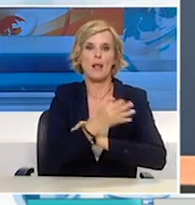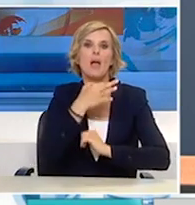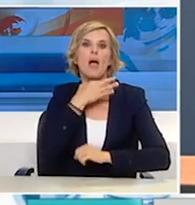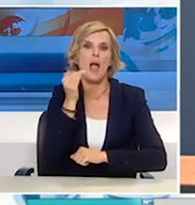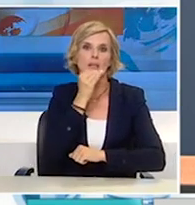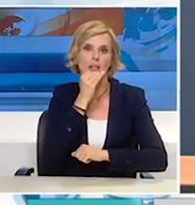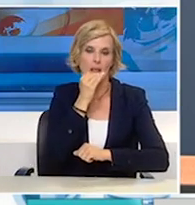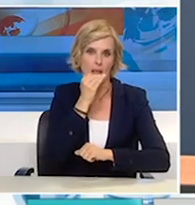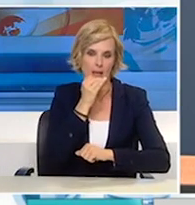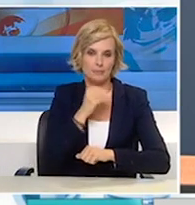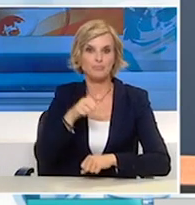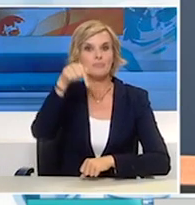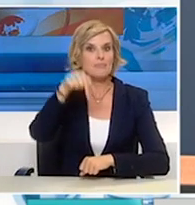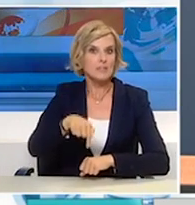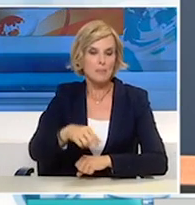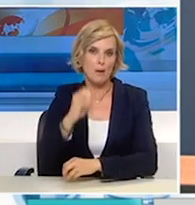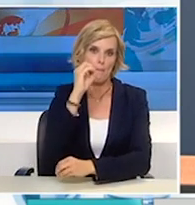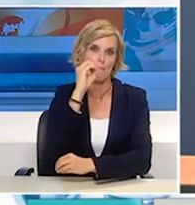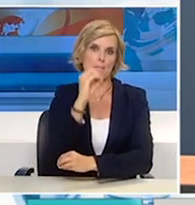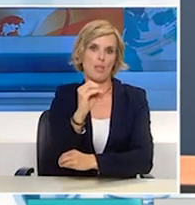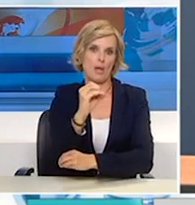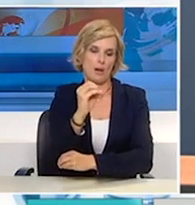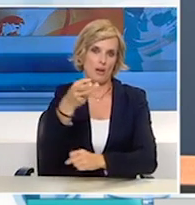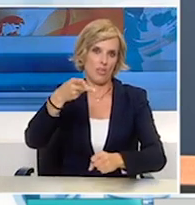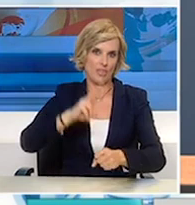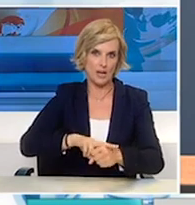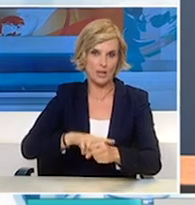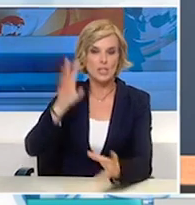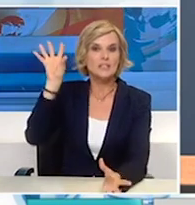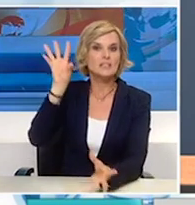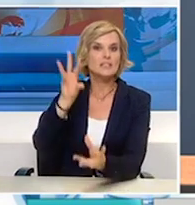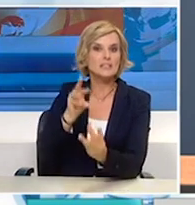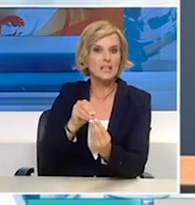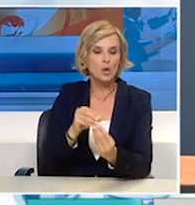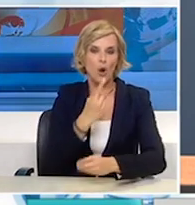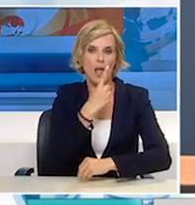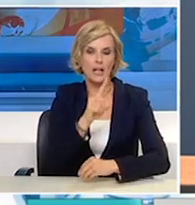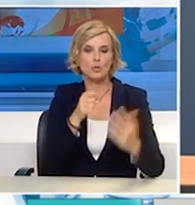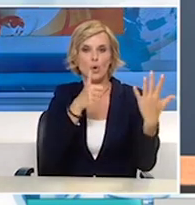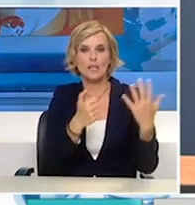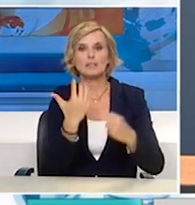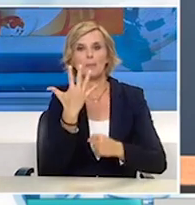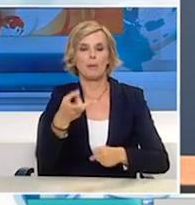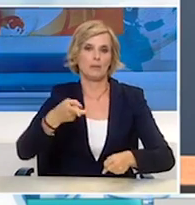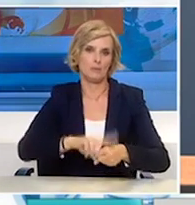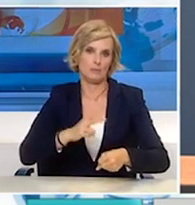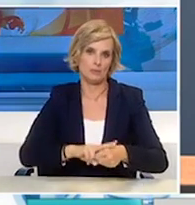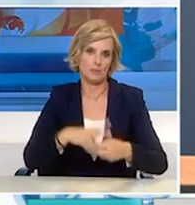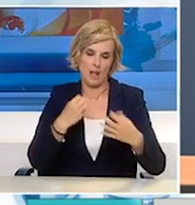σήμερα καταγράφουμε 0 θανάτους και συνολικά στη χώρα έχουμε καταγράψει έως σήμερα 165 θανάτους σχετιζόμενους με το νέο